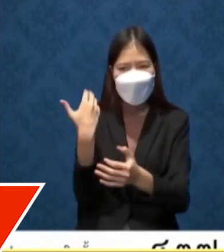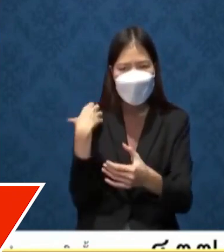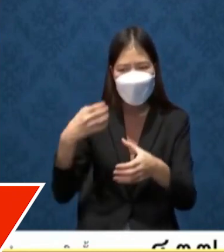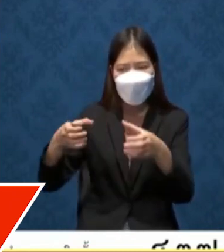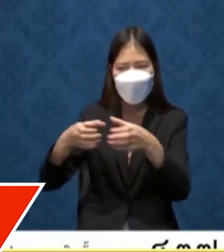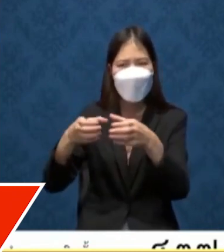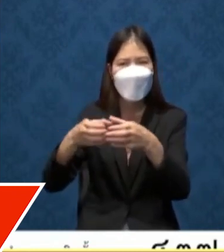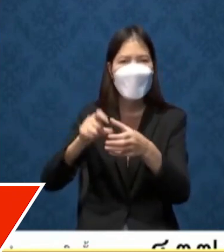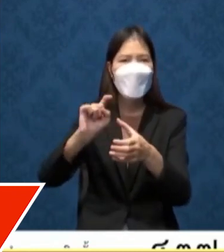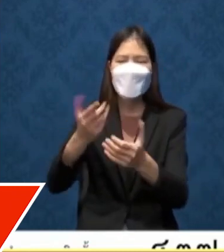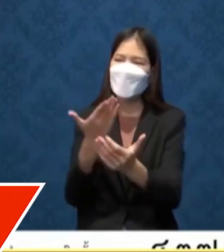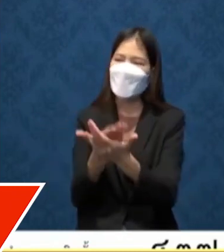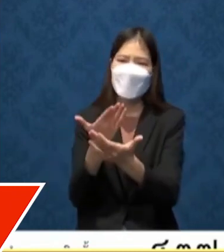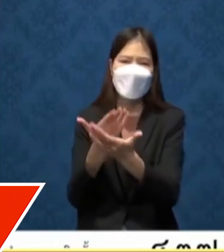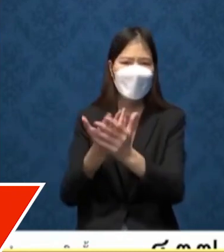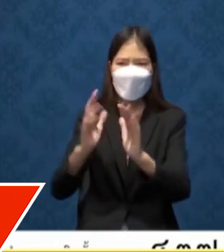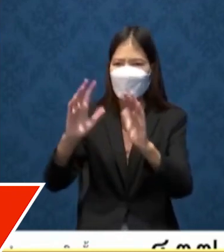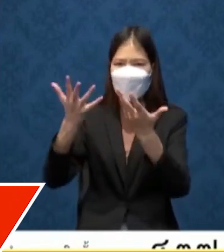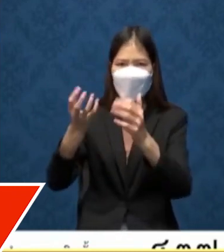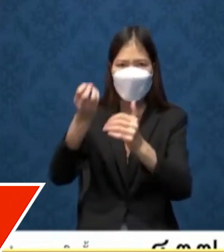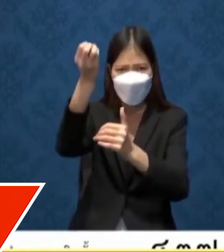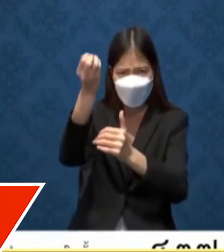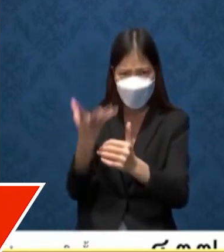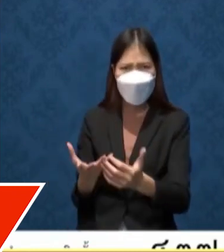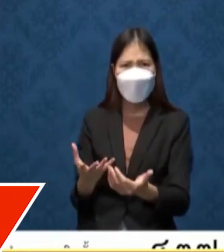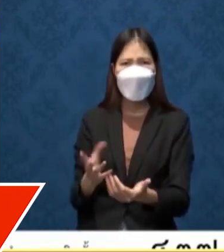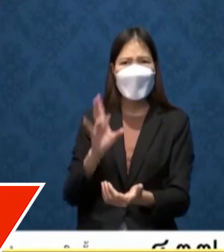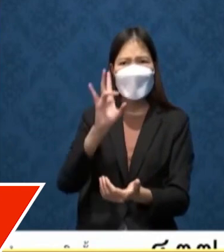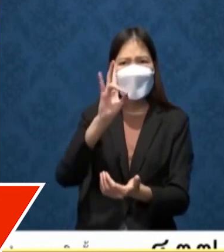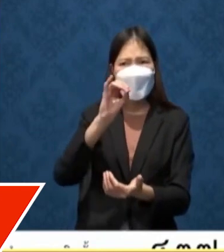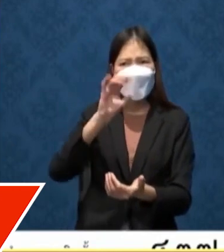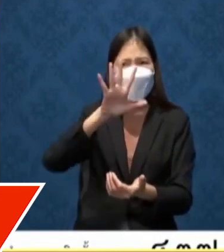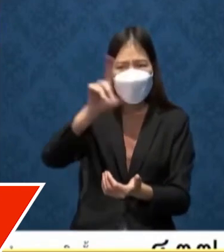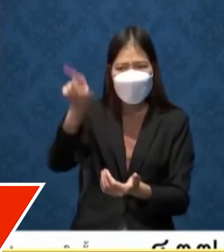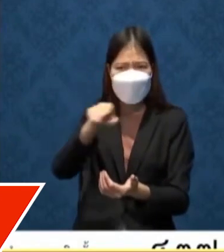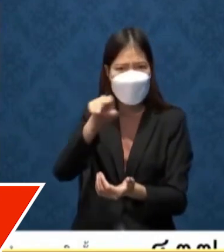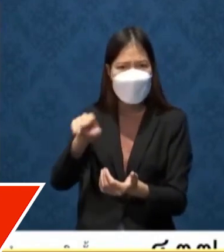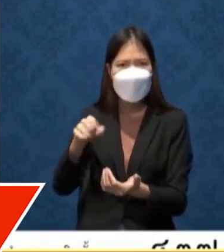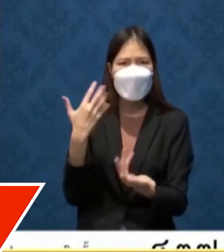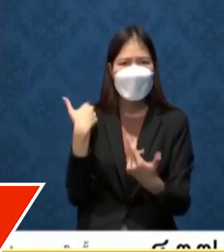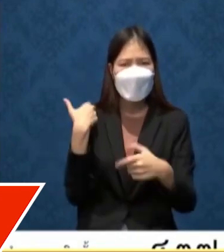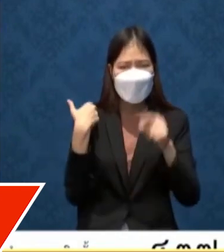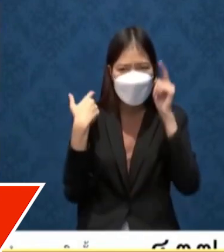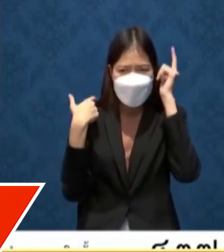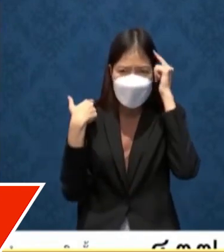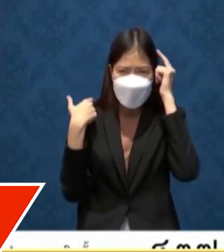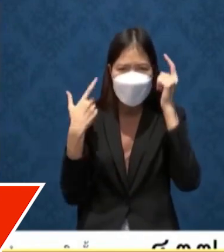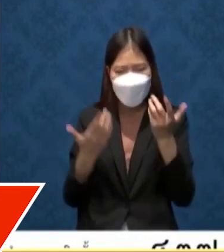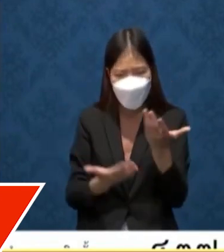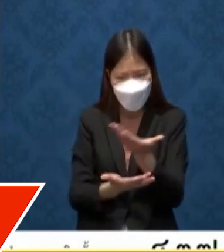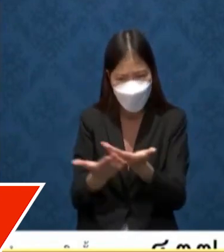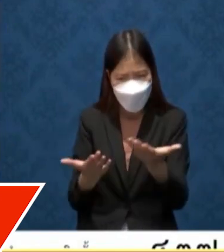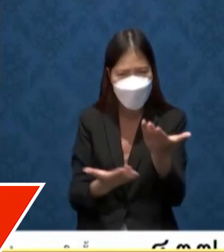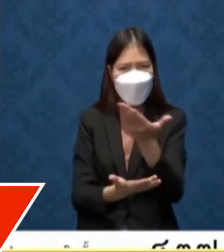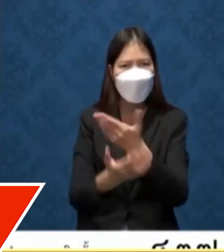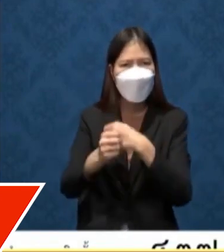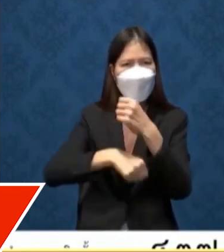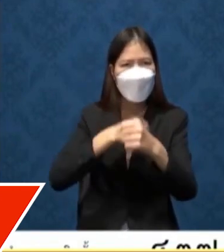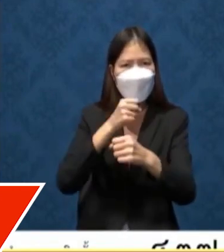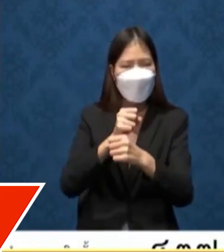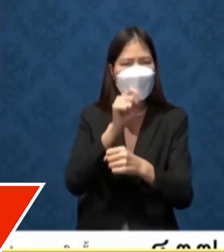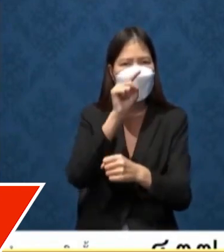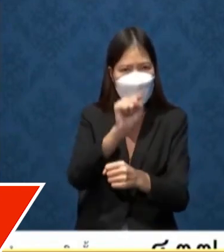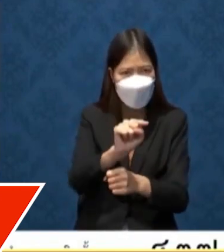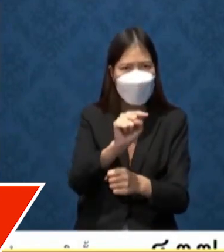ที่ขาดแคลนทุนทรัพย์ที่มีจำนวนมากถึง 75% และถ้าเราลองคำนวณตามสัดส่วนก็จะพบว่าปีนั้นกยศ.